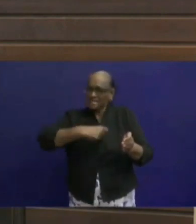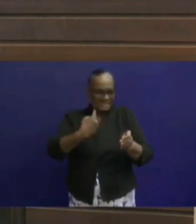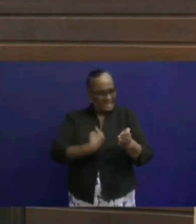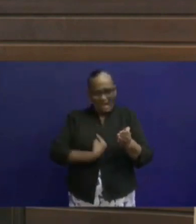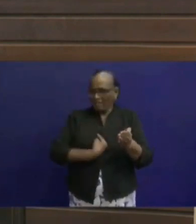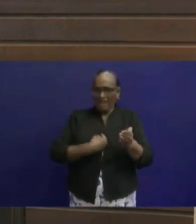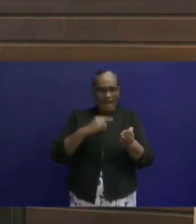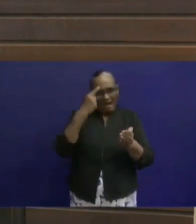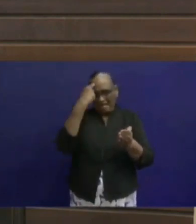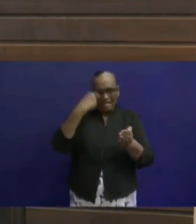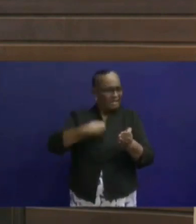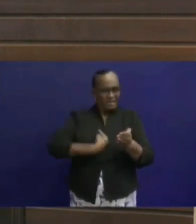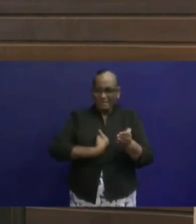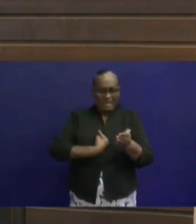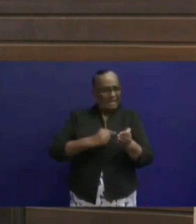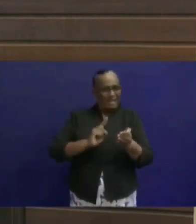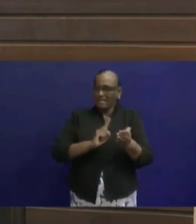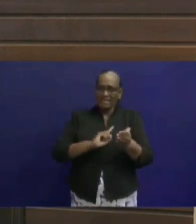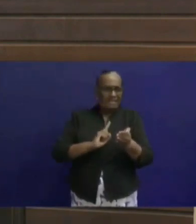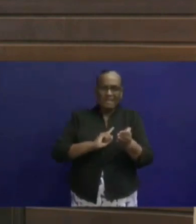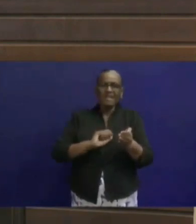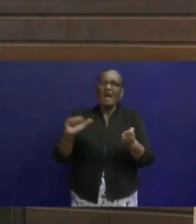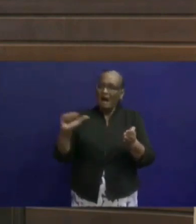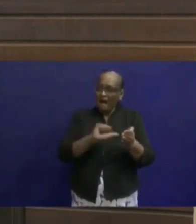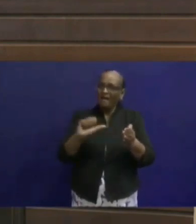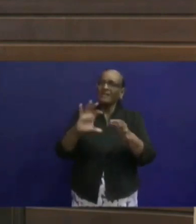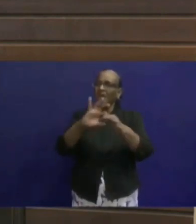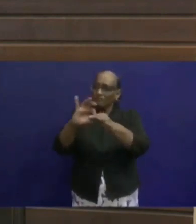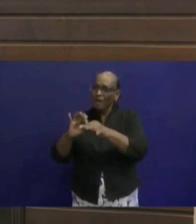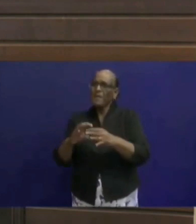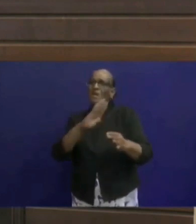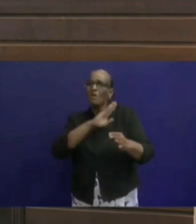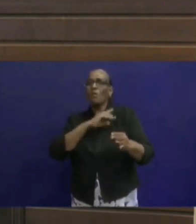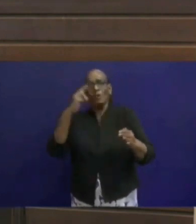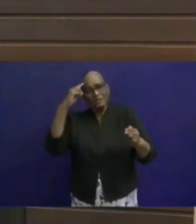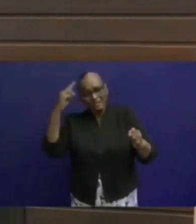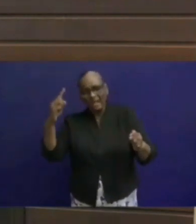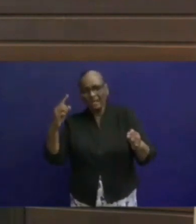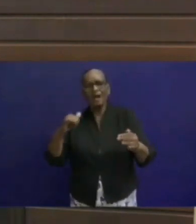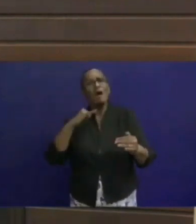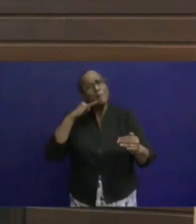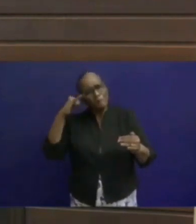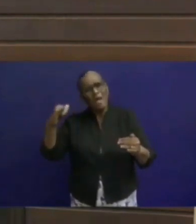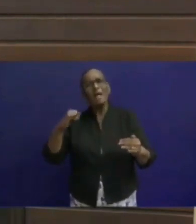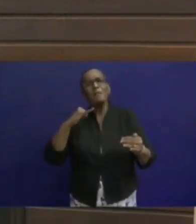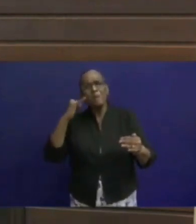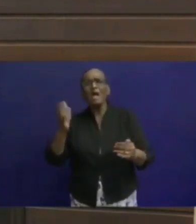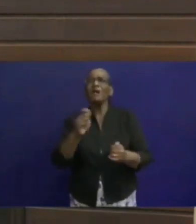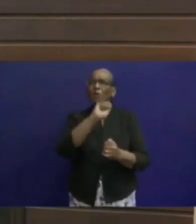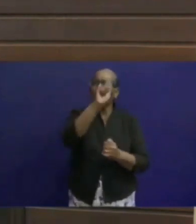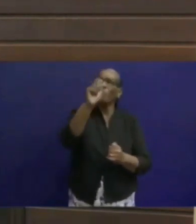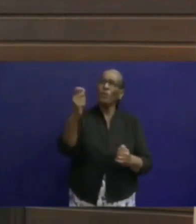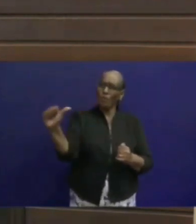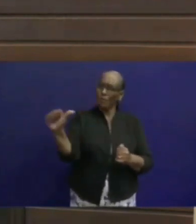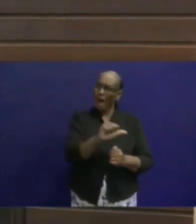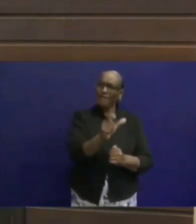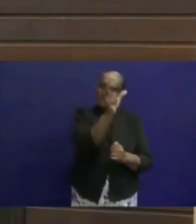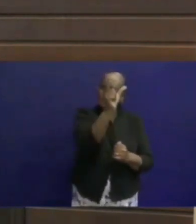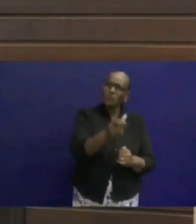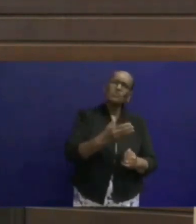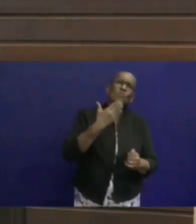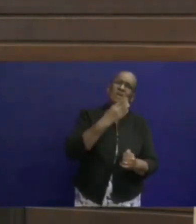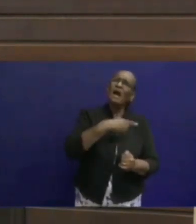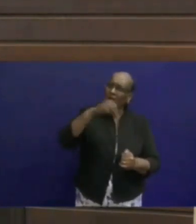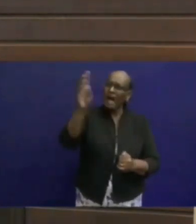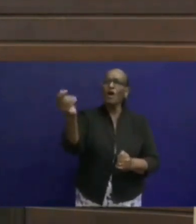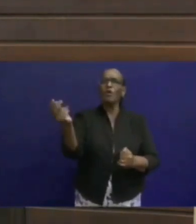uzelf. Laat uw mensen dan, bel iemand op, laat iemand iets voor u gaan kopen en laat die persoon het